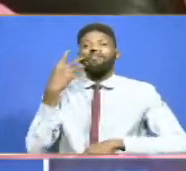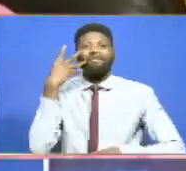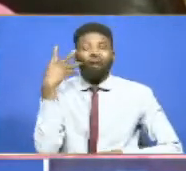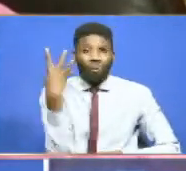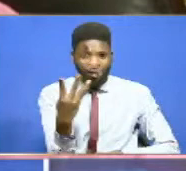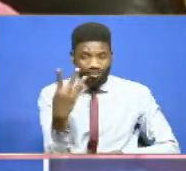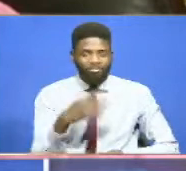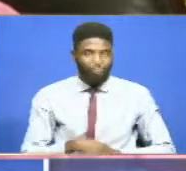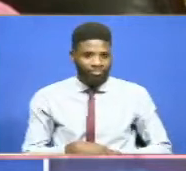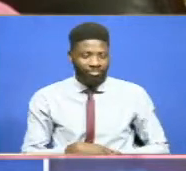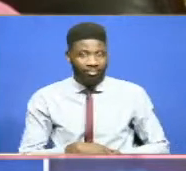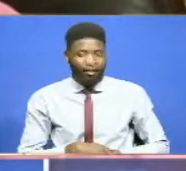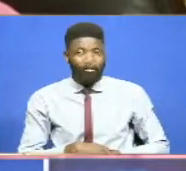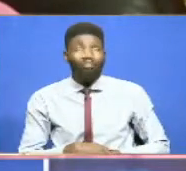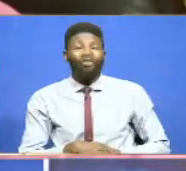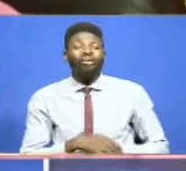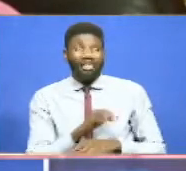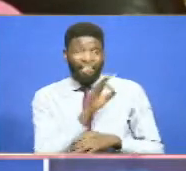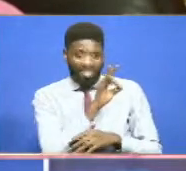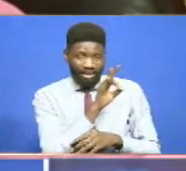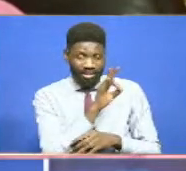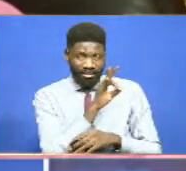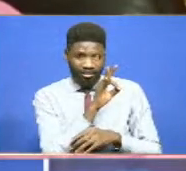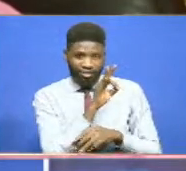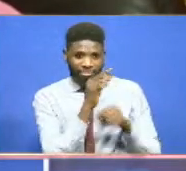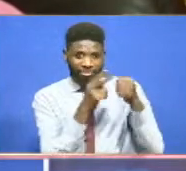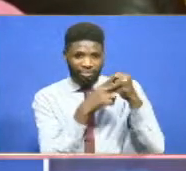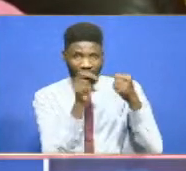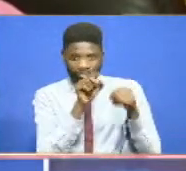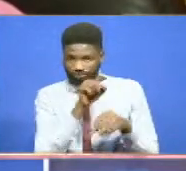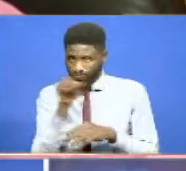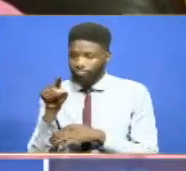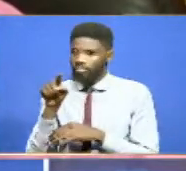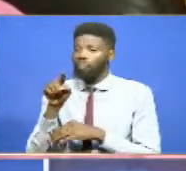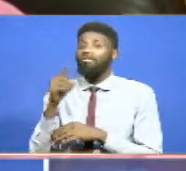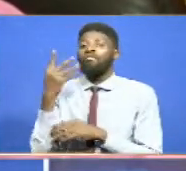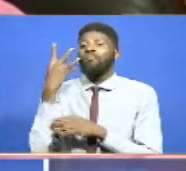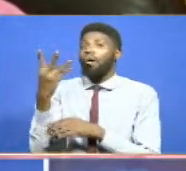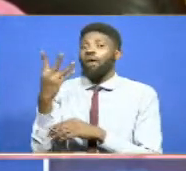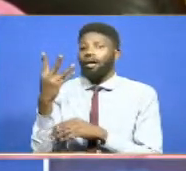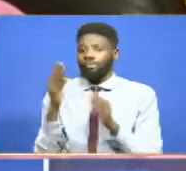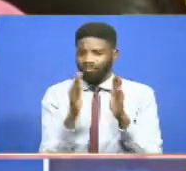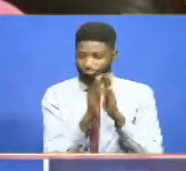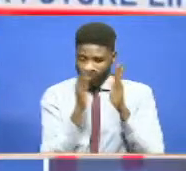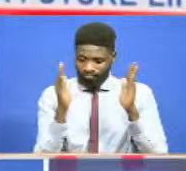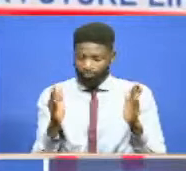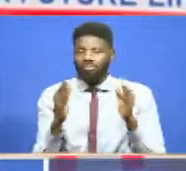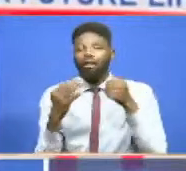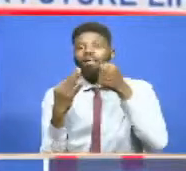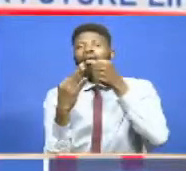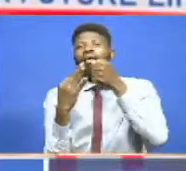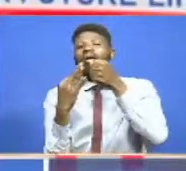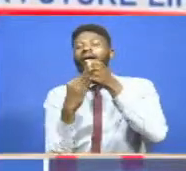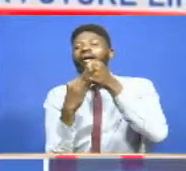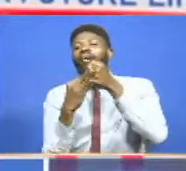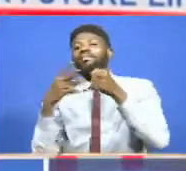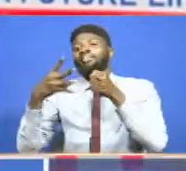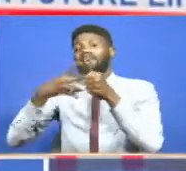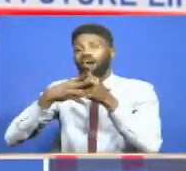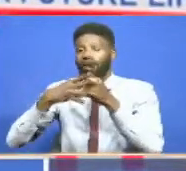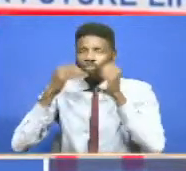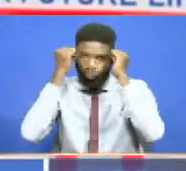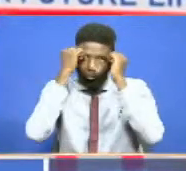between 370 and 400 we had 89 candidates. Iliana, wherever you